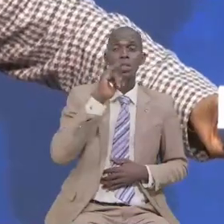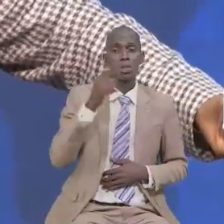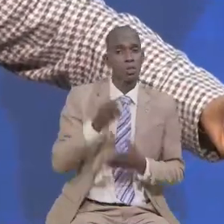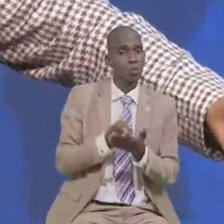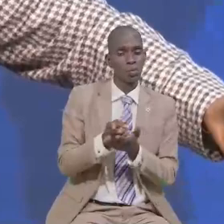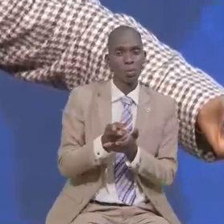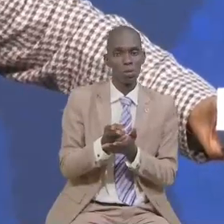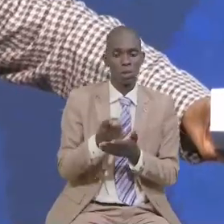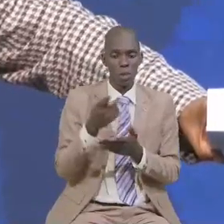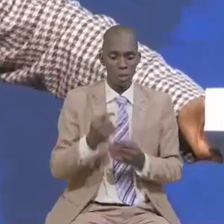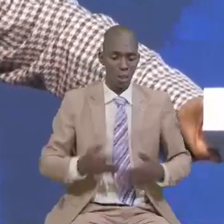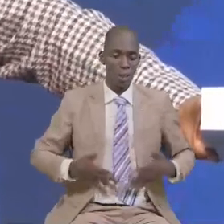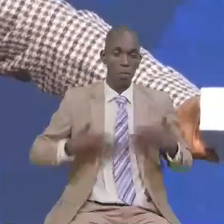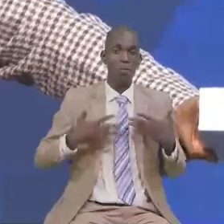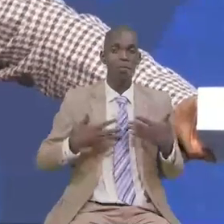vérité,